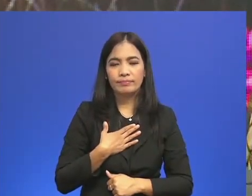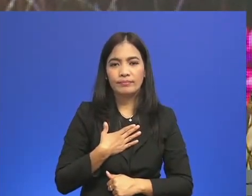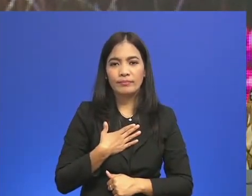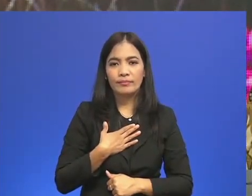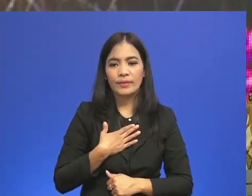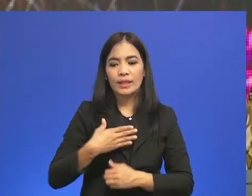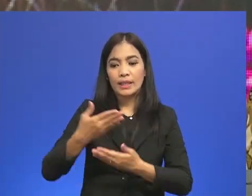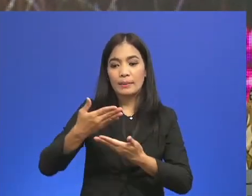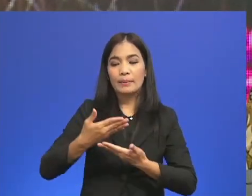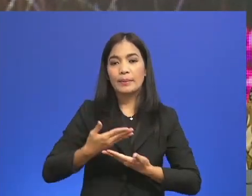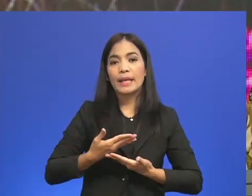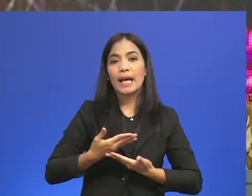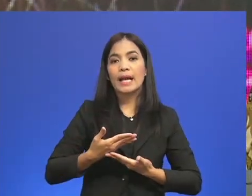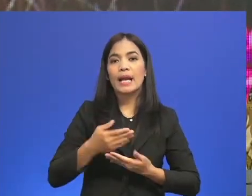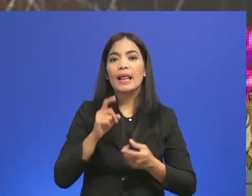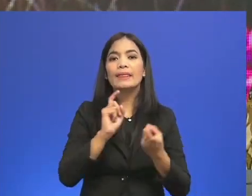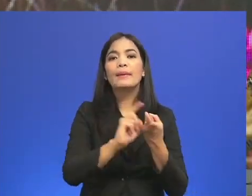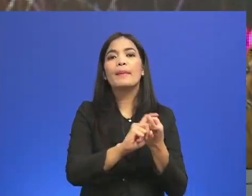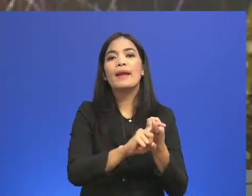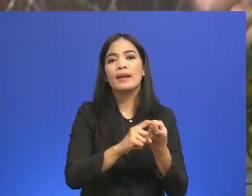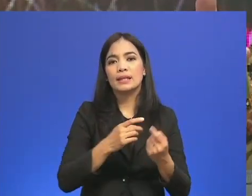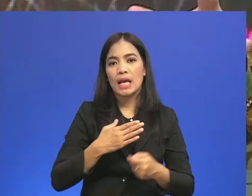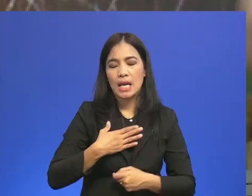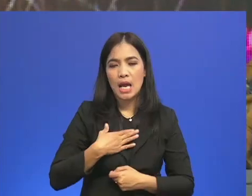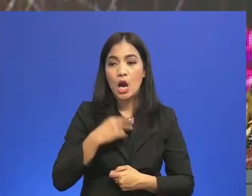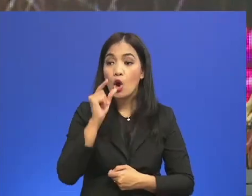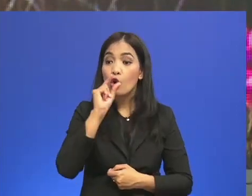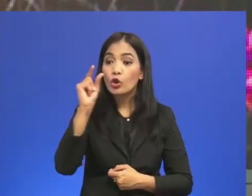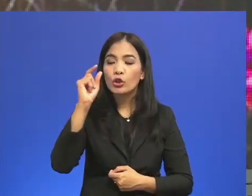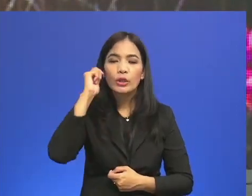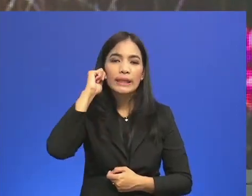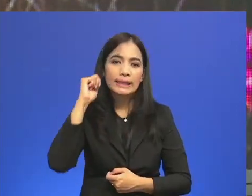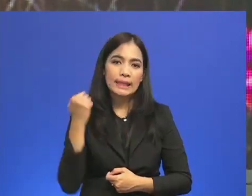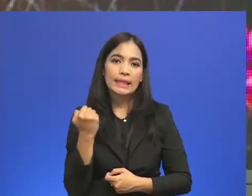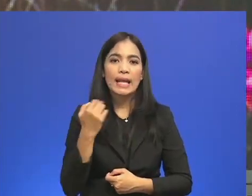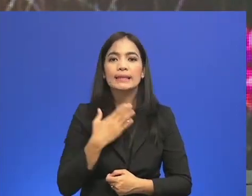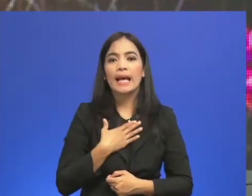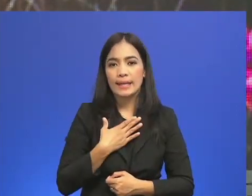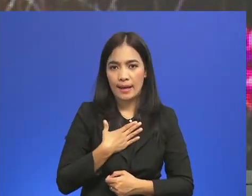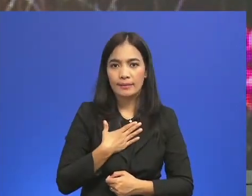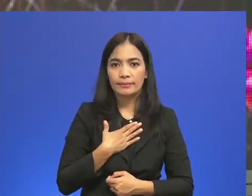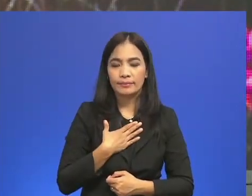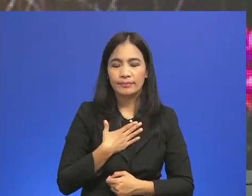Pemberian teman juga. Untuk istri saya, untuk saya.